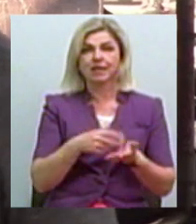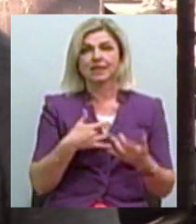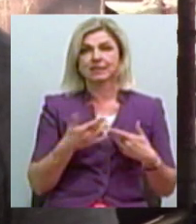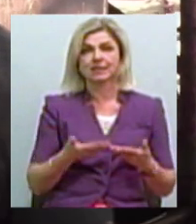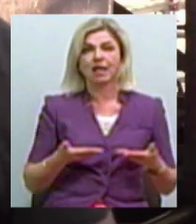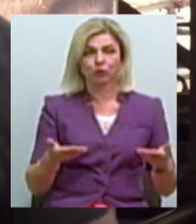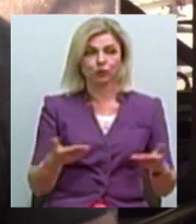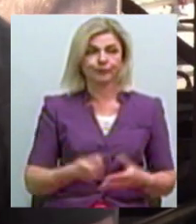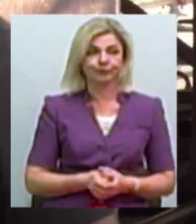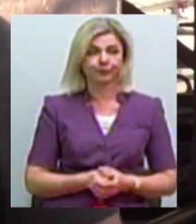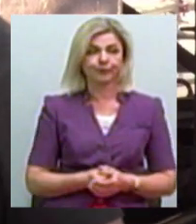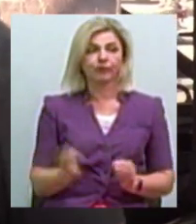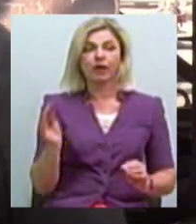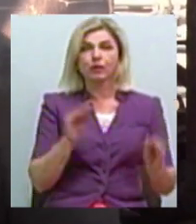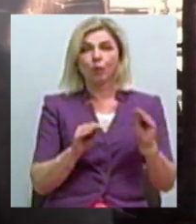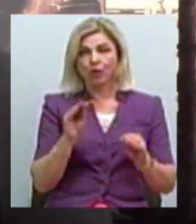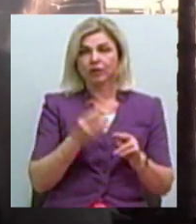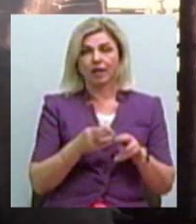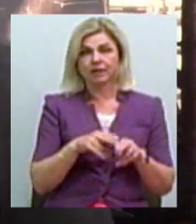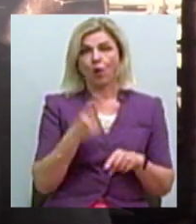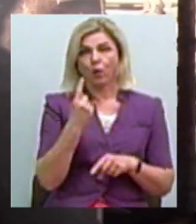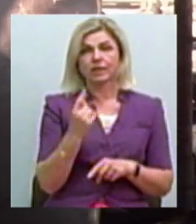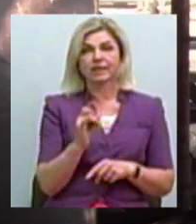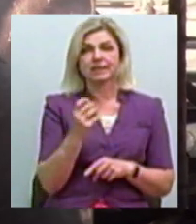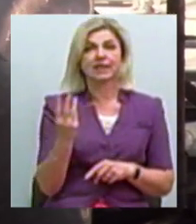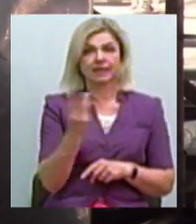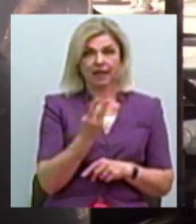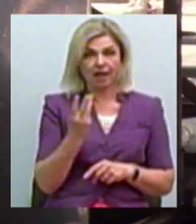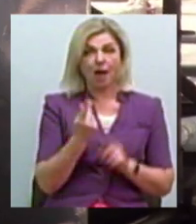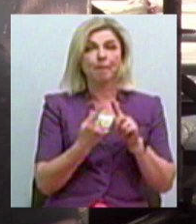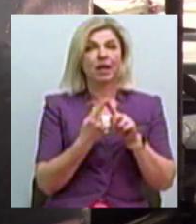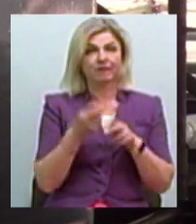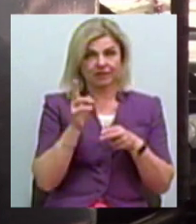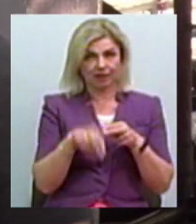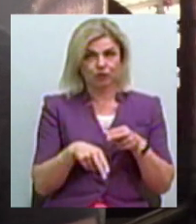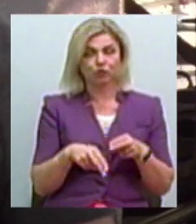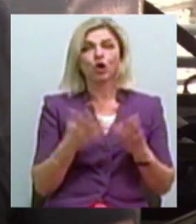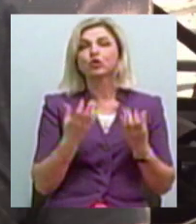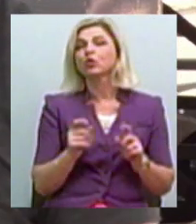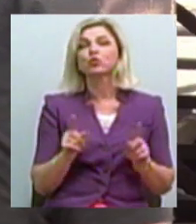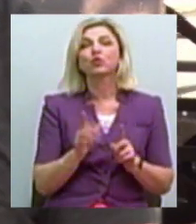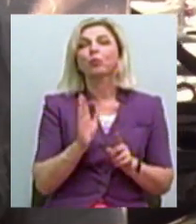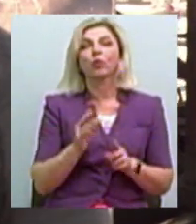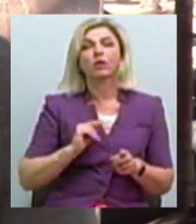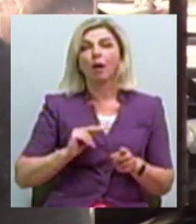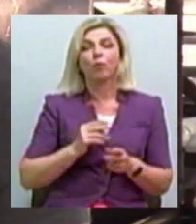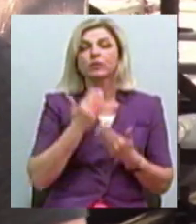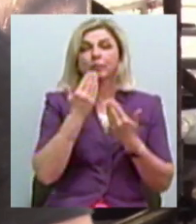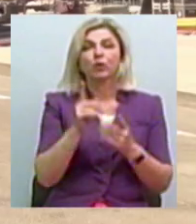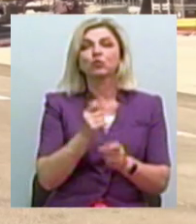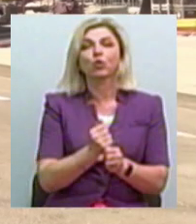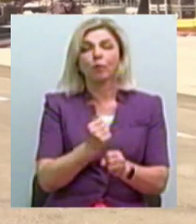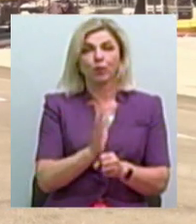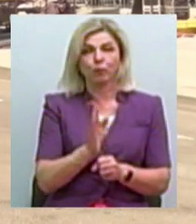одного екрана, один з трьох. Це перший, що закінчуємо. Ще які роботи попереду, чи ви тільки екраном